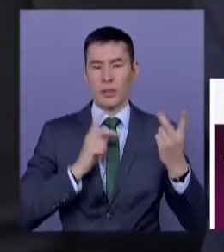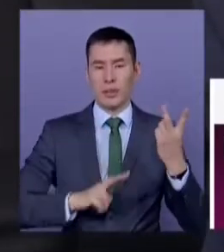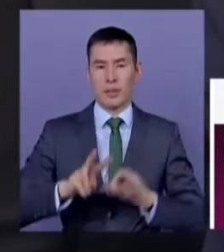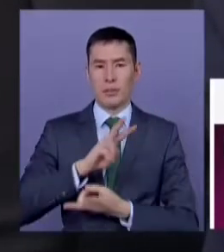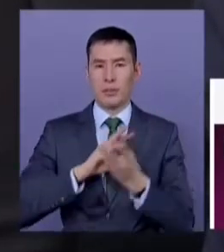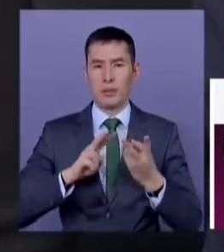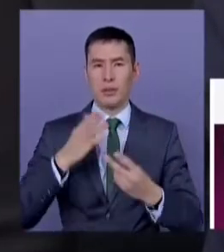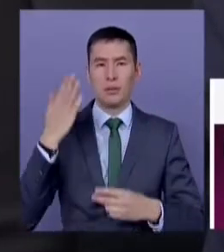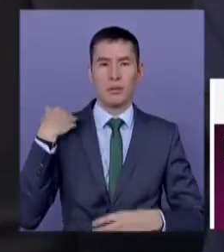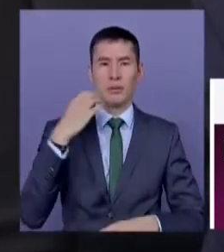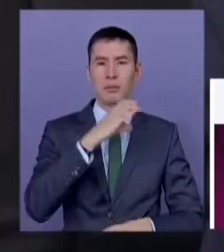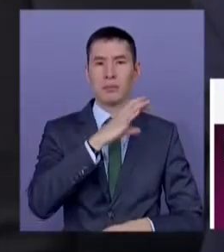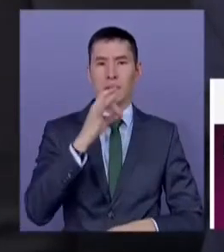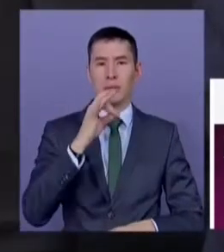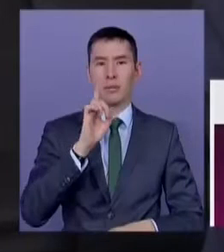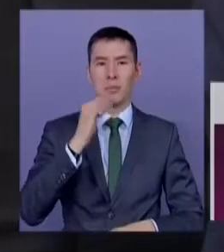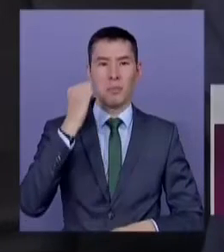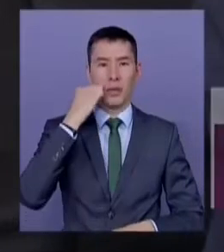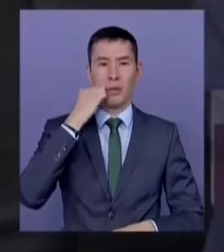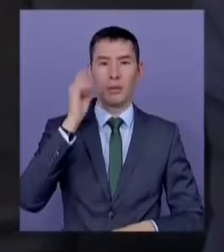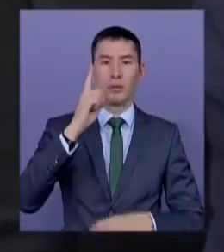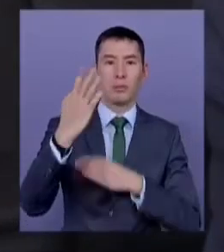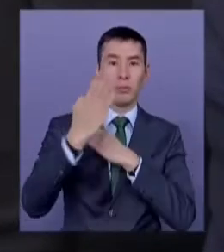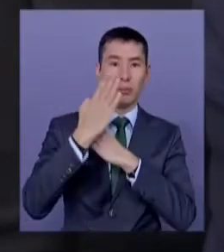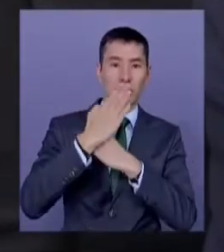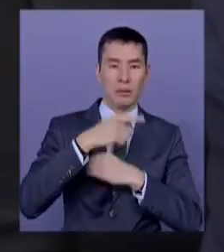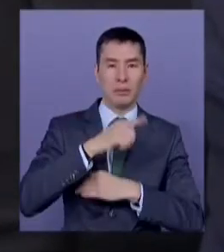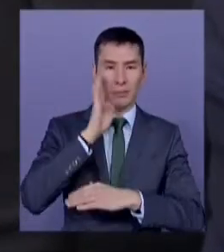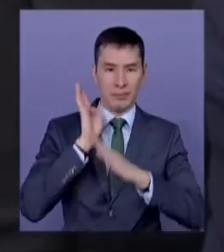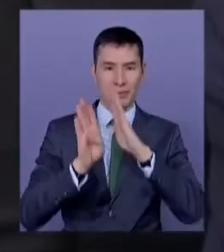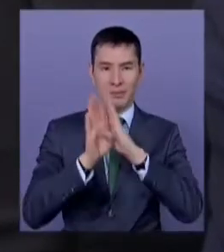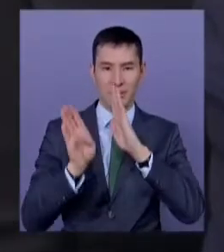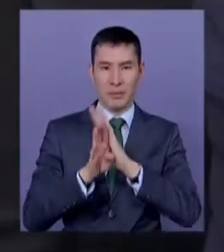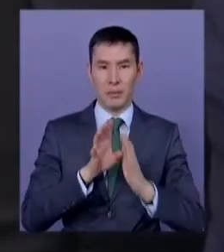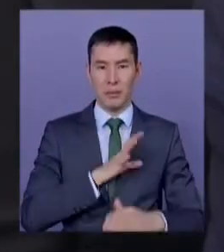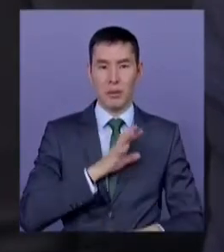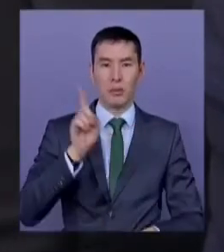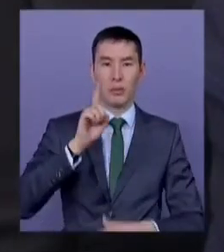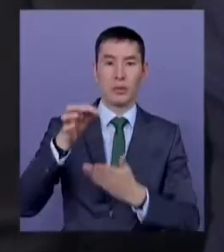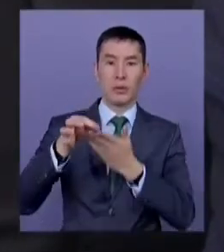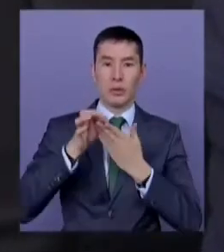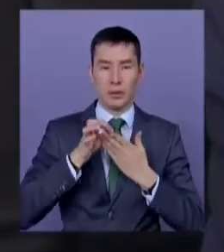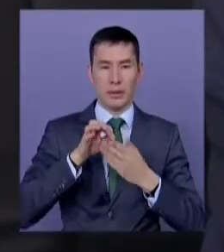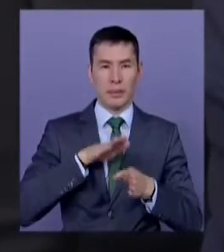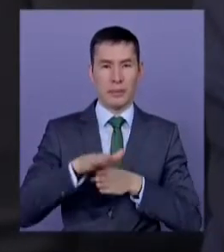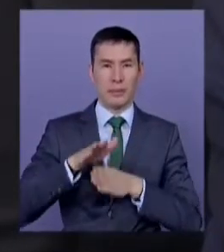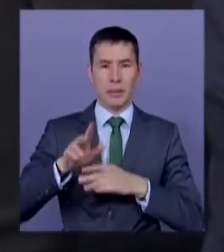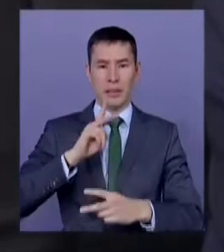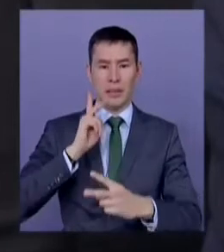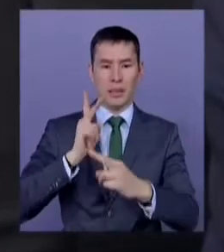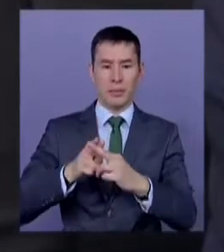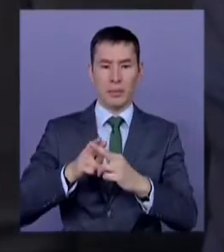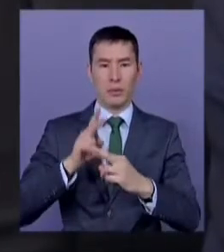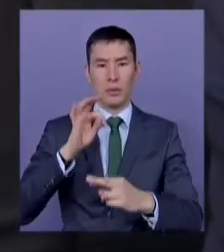Совет одағының кезінде Москваның не айтады деп жүргенбіз соның нұсқауымен. Ол қалай айтса солай дейміз. А бірақ ол ортақ